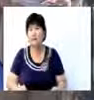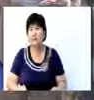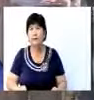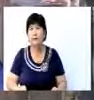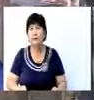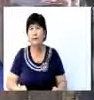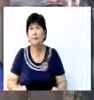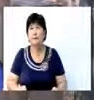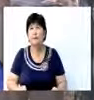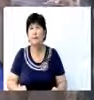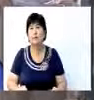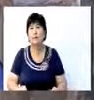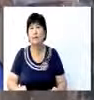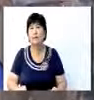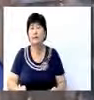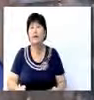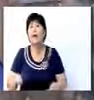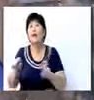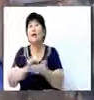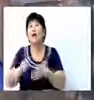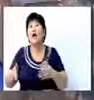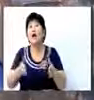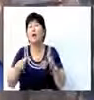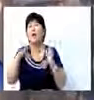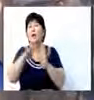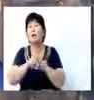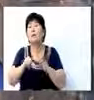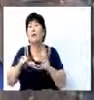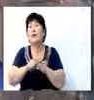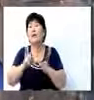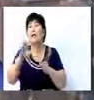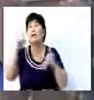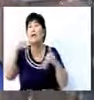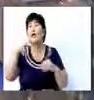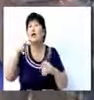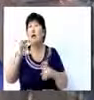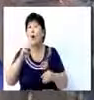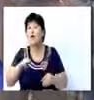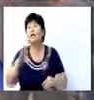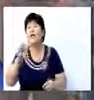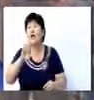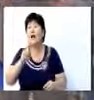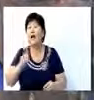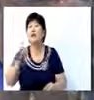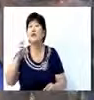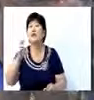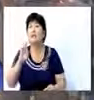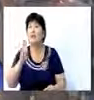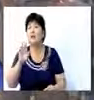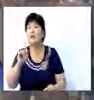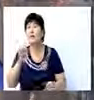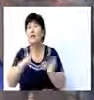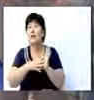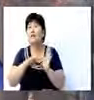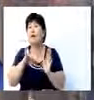аудит видно было дано на ремонт дорог и регулировку электросетевых районов сау лет кабель саяхат уйдет в целом 9 миллиардов